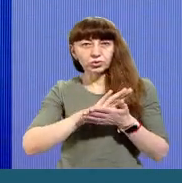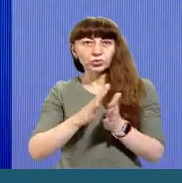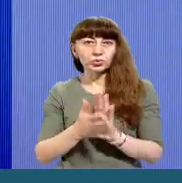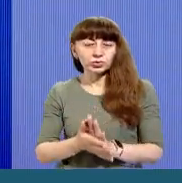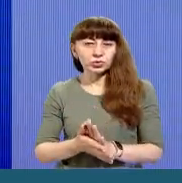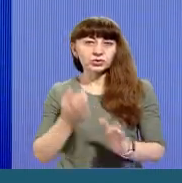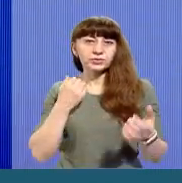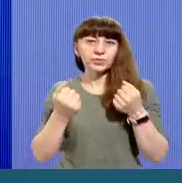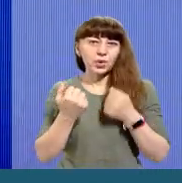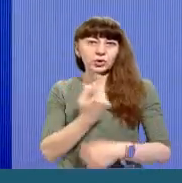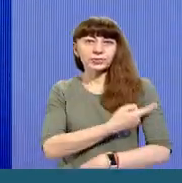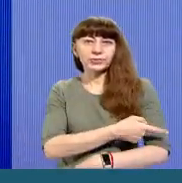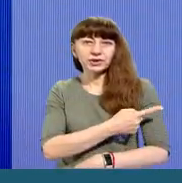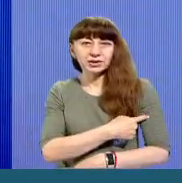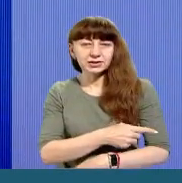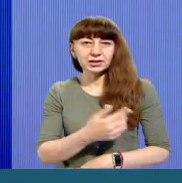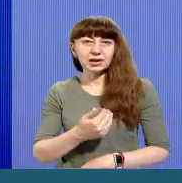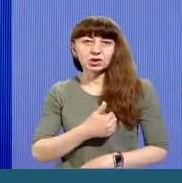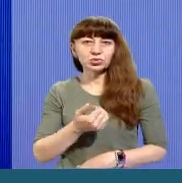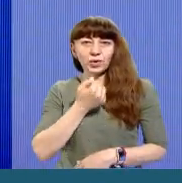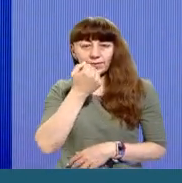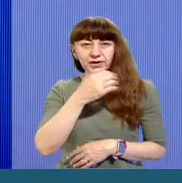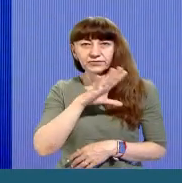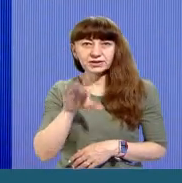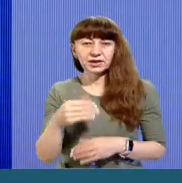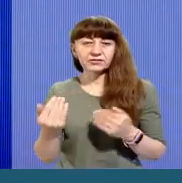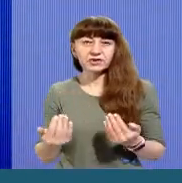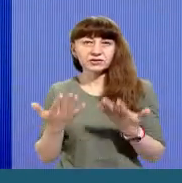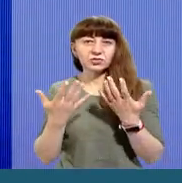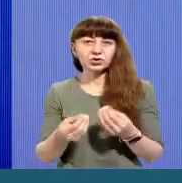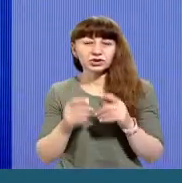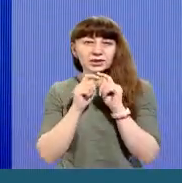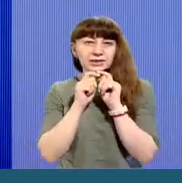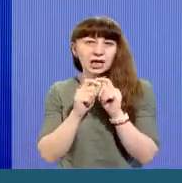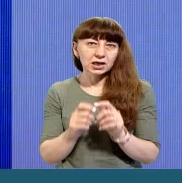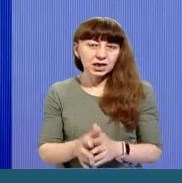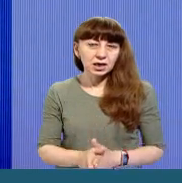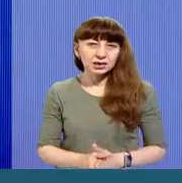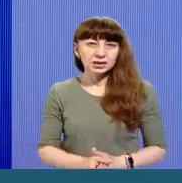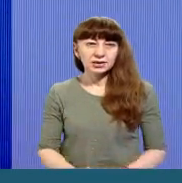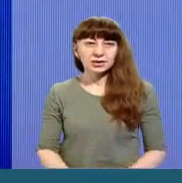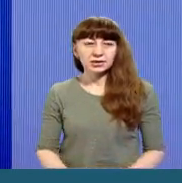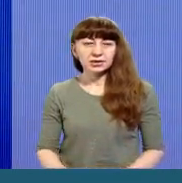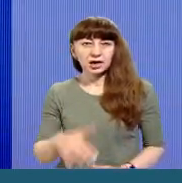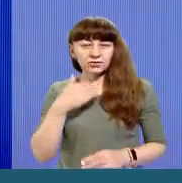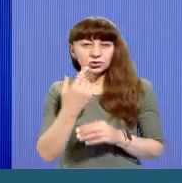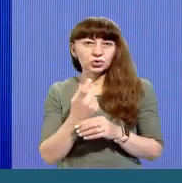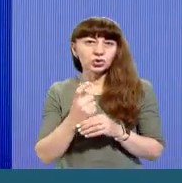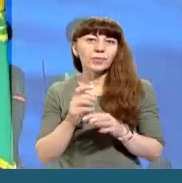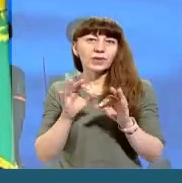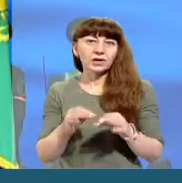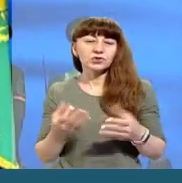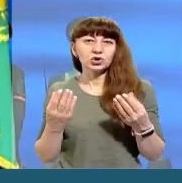алғыс білдіргім келеді. Бүгінгі марапат пен кеш сіздер үшін. Бұл шара ел үшін жасаған ерліктеріңіз елеусіз қалмайтынына тағы бір дәлел деп